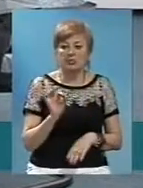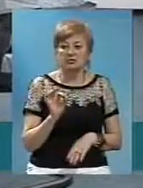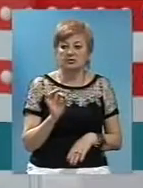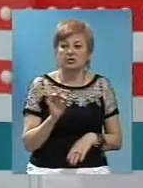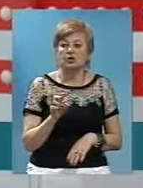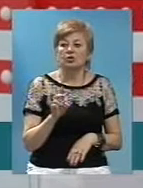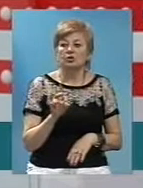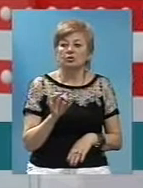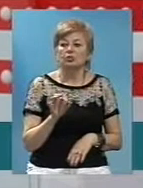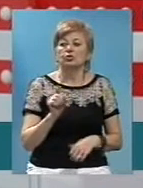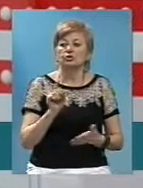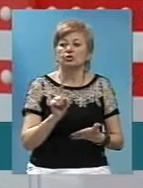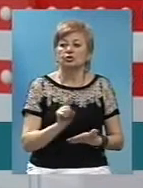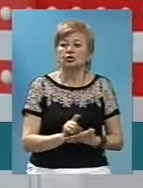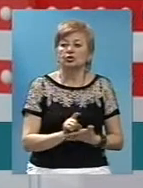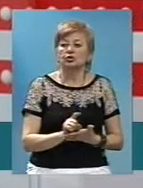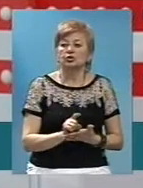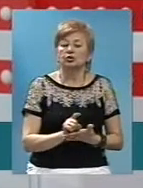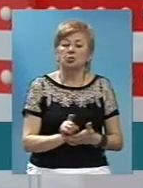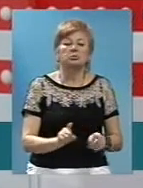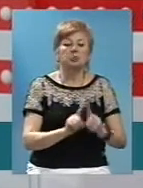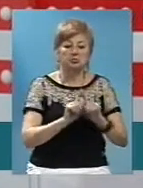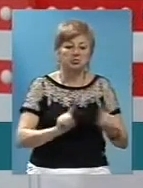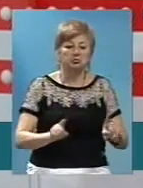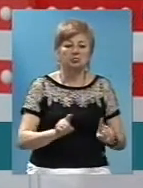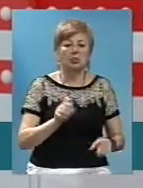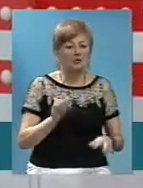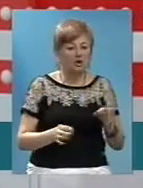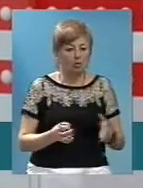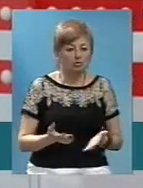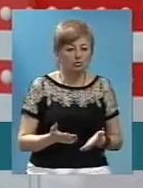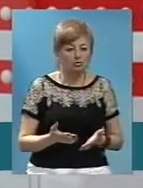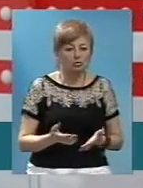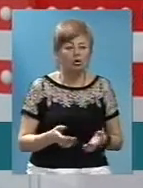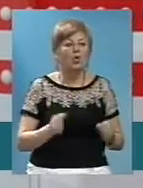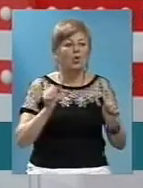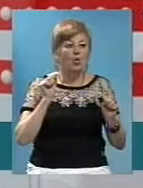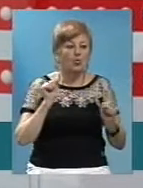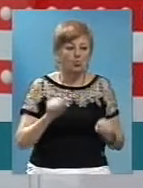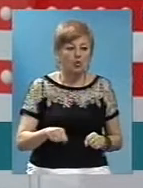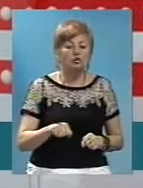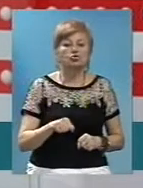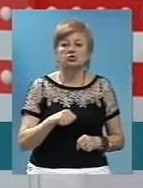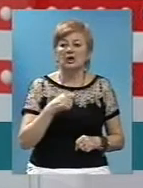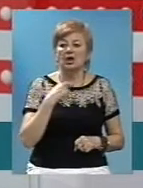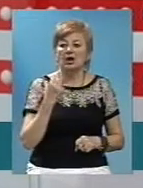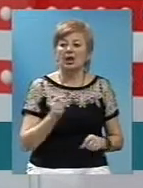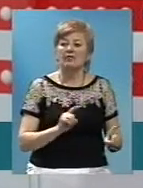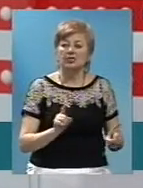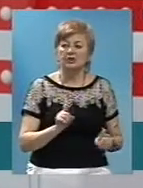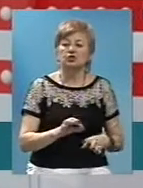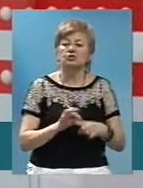воно мало дуже специфічну природу. Можна стверджувати, що йшлося